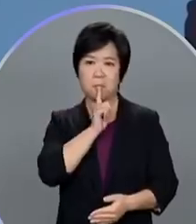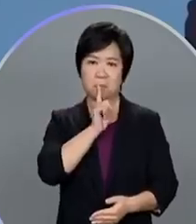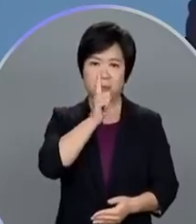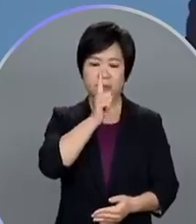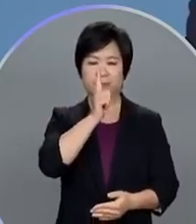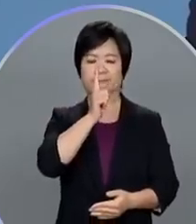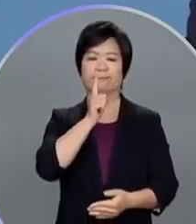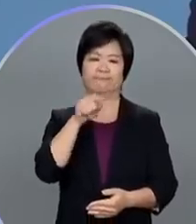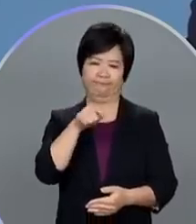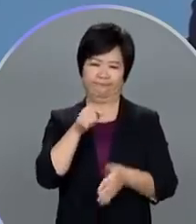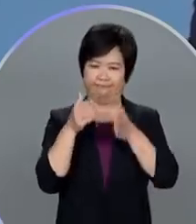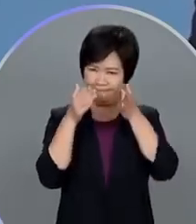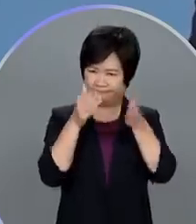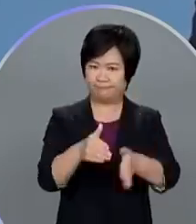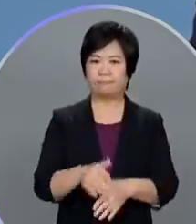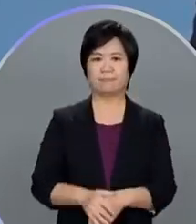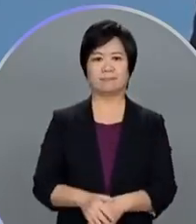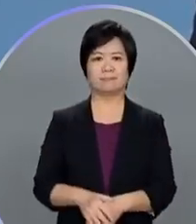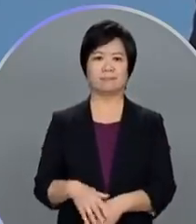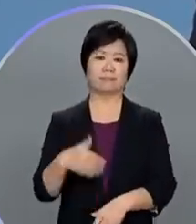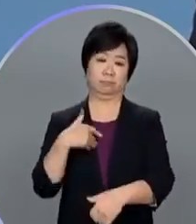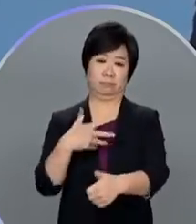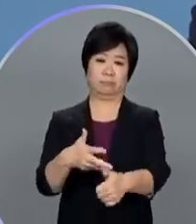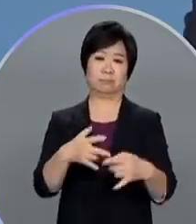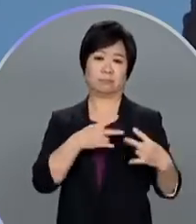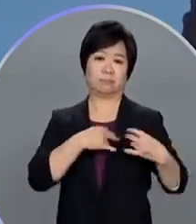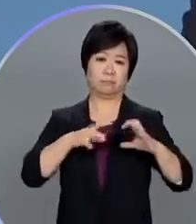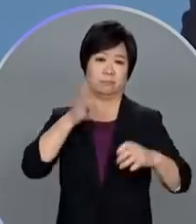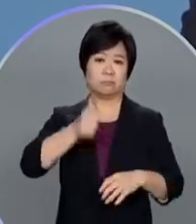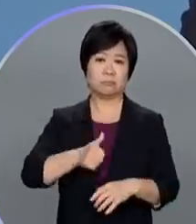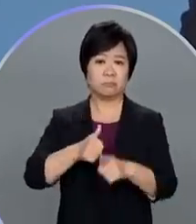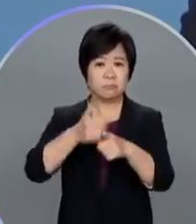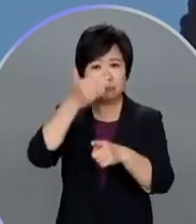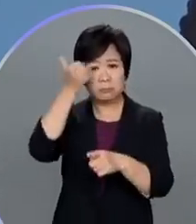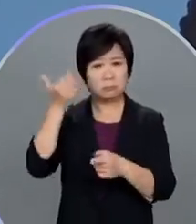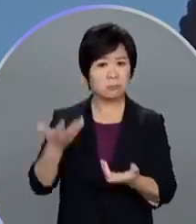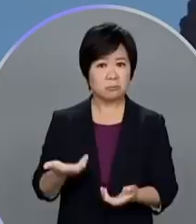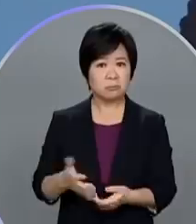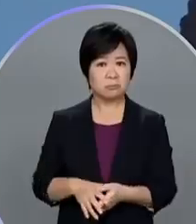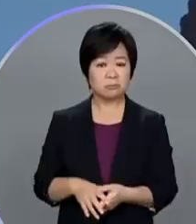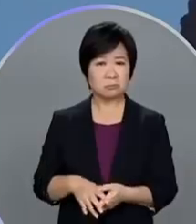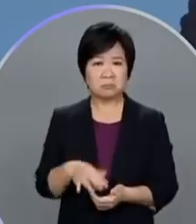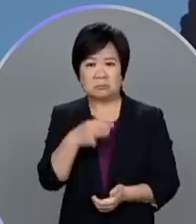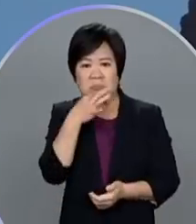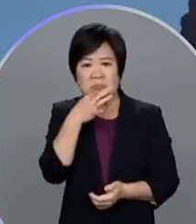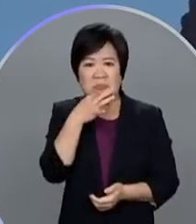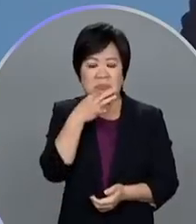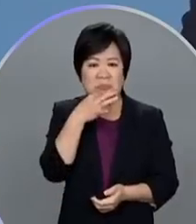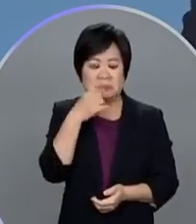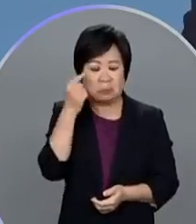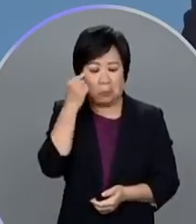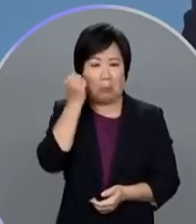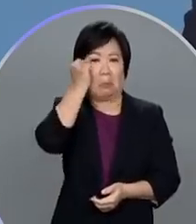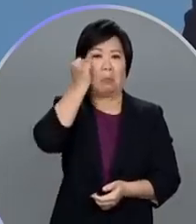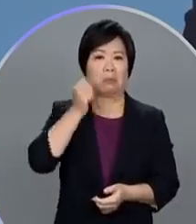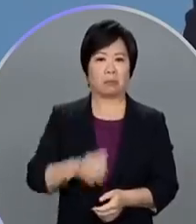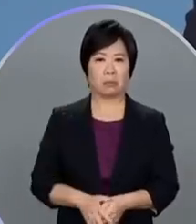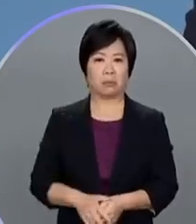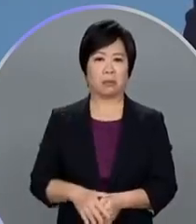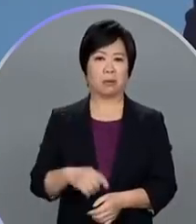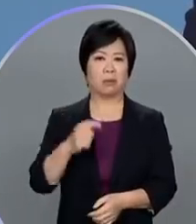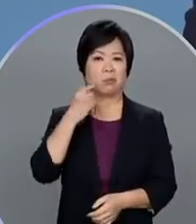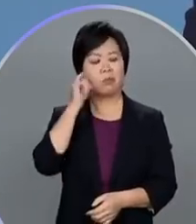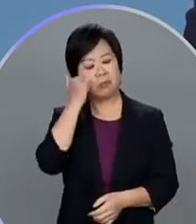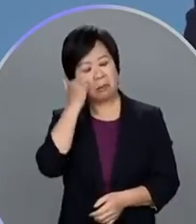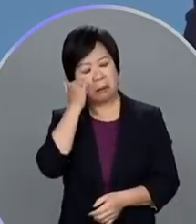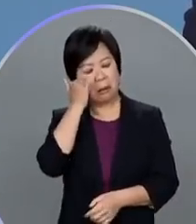择。亲爱的蔡总统，你是忘记了还是害怕想起？装睡的人叫不